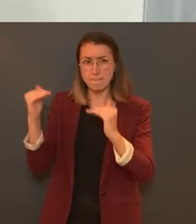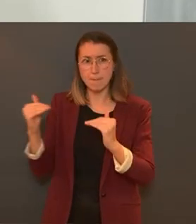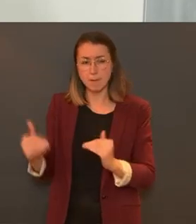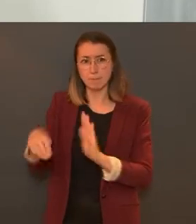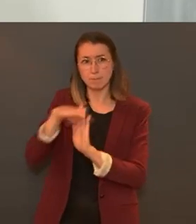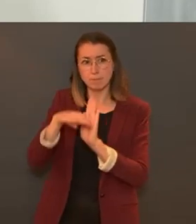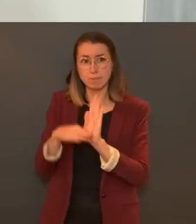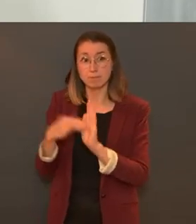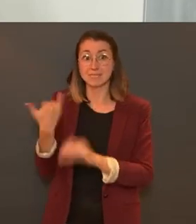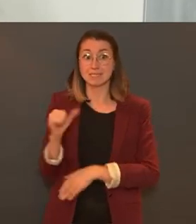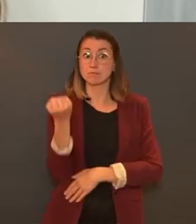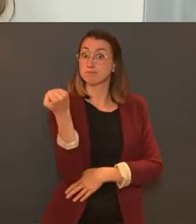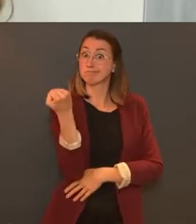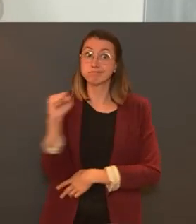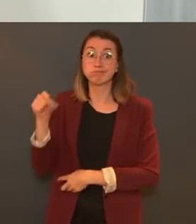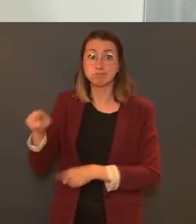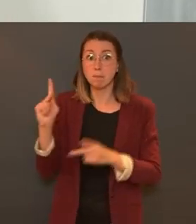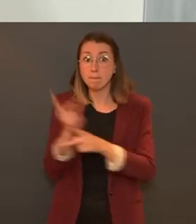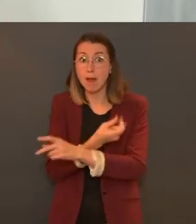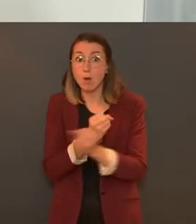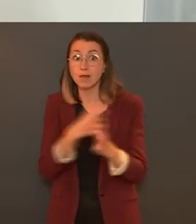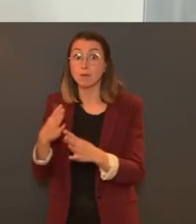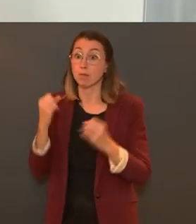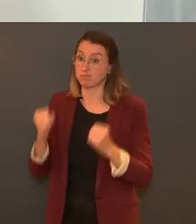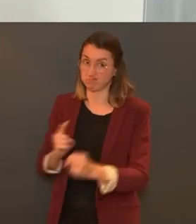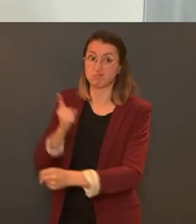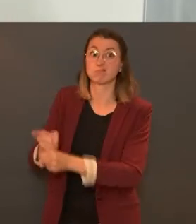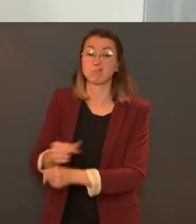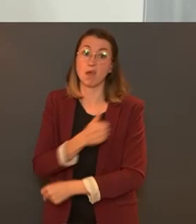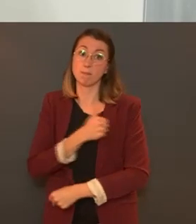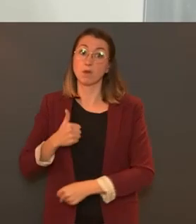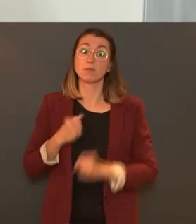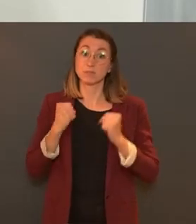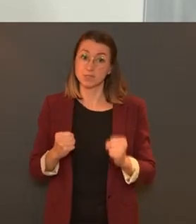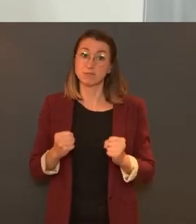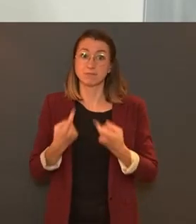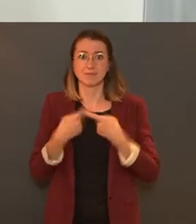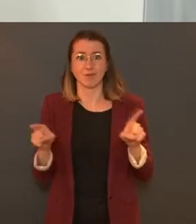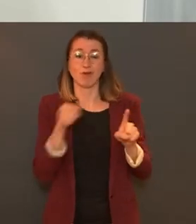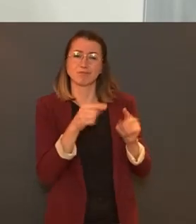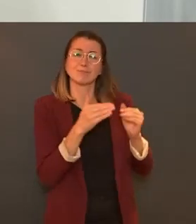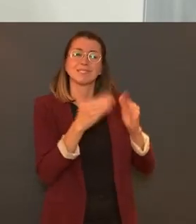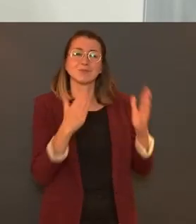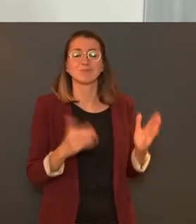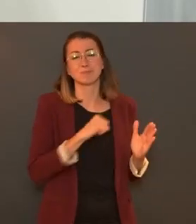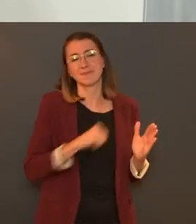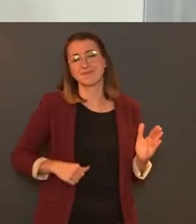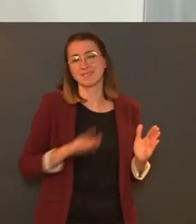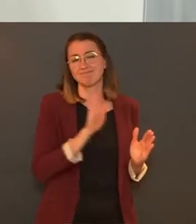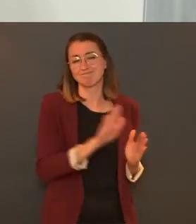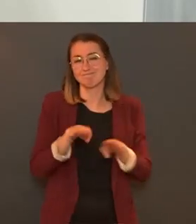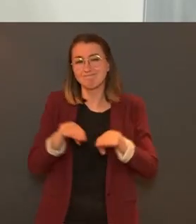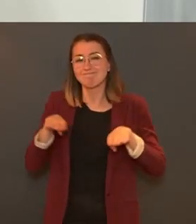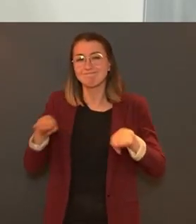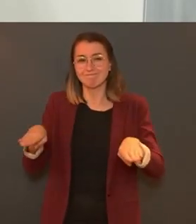c'est organisé par un professionnel, et la différence quand c'est chez vous. Il faut comprendre que pourquoi 10, pourquoi autre chose,